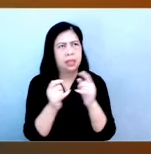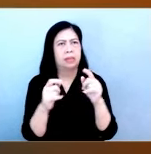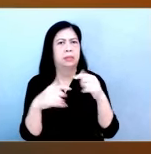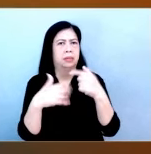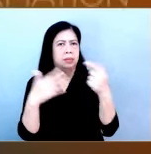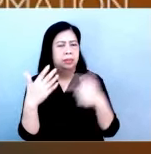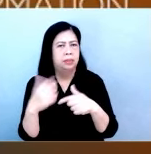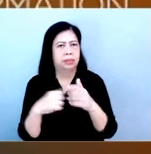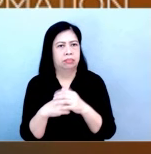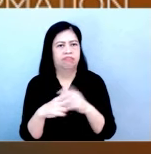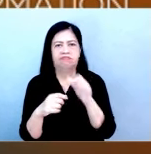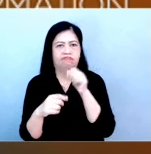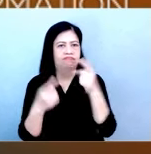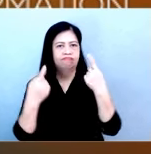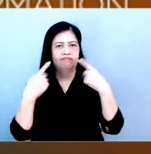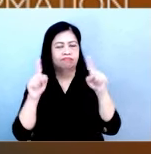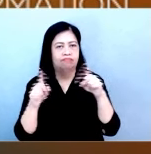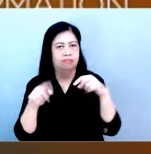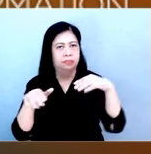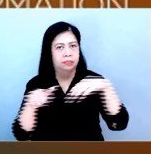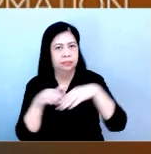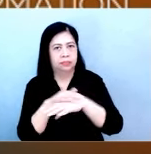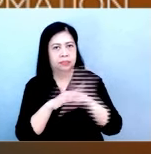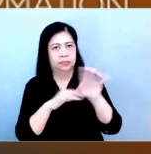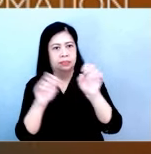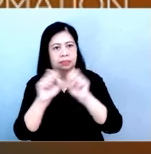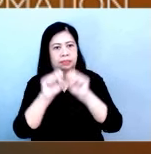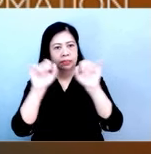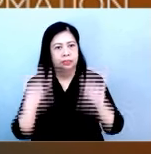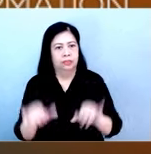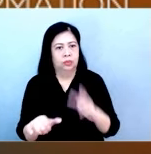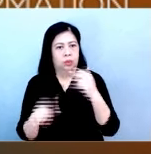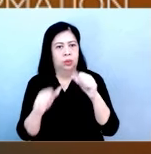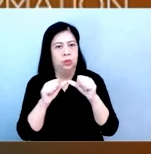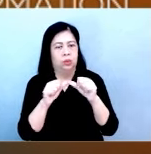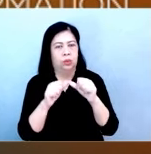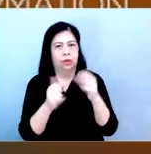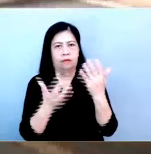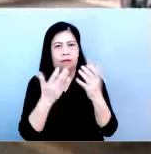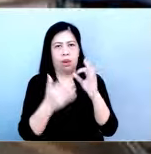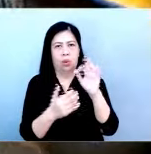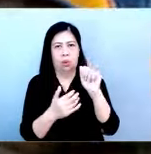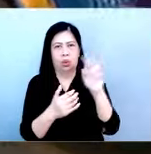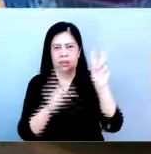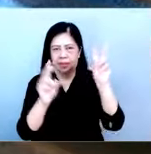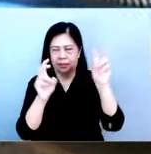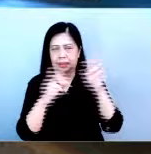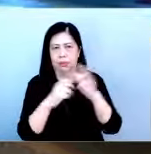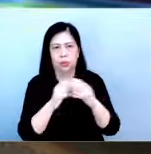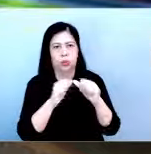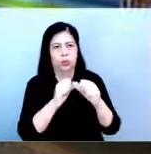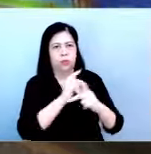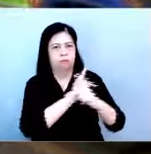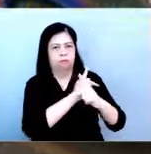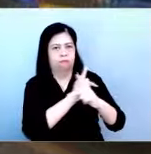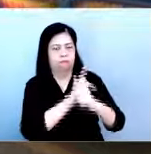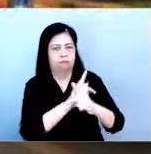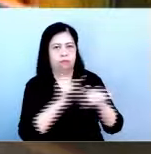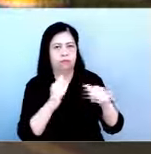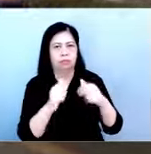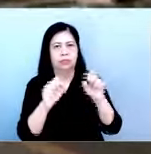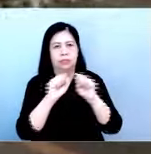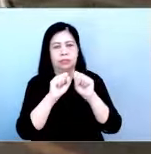raw nagtagumpay ang cyber attack sa kanilang sistema dahil sa kanilang firewall. Patuloy raw palalakasin ng Baguio City ang kanilang